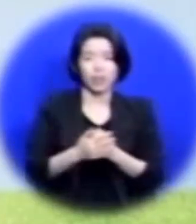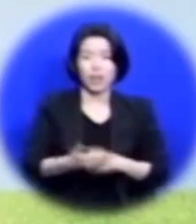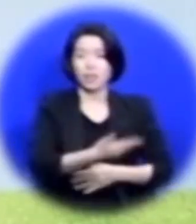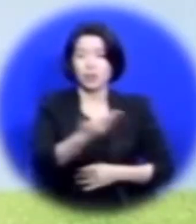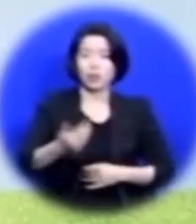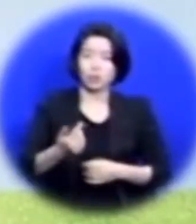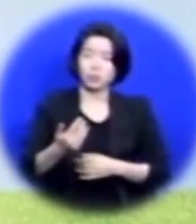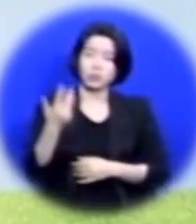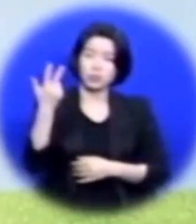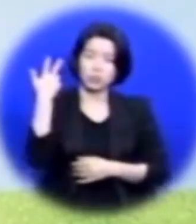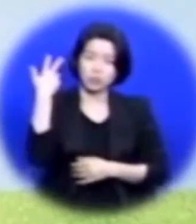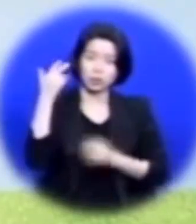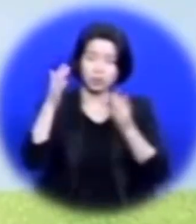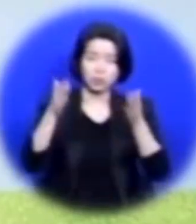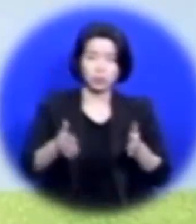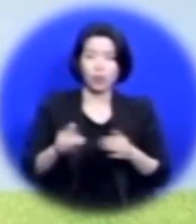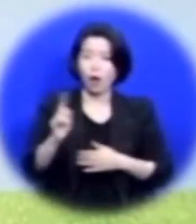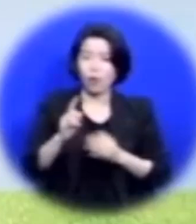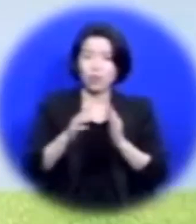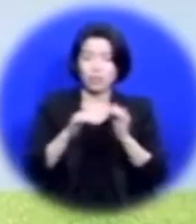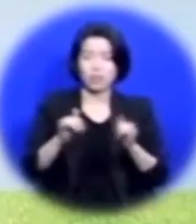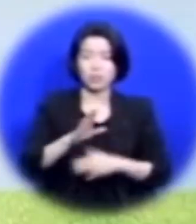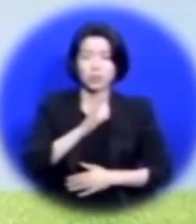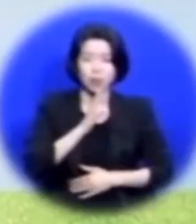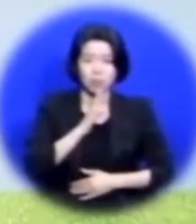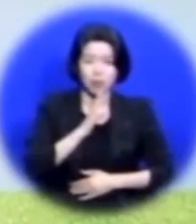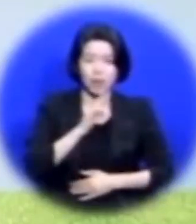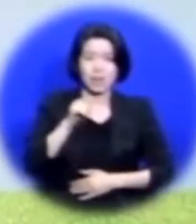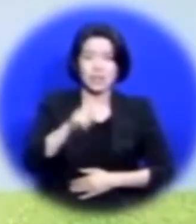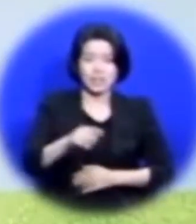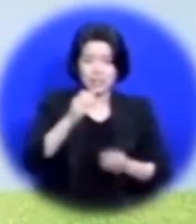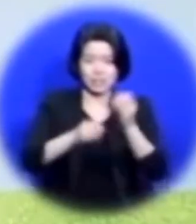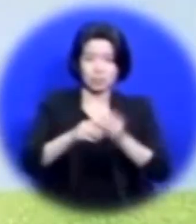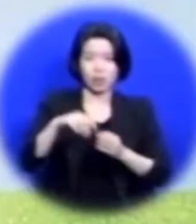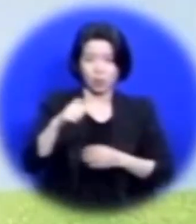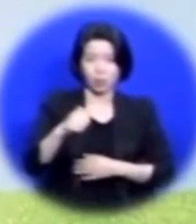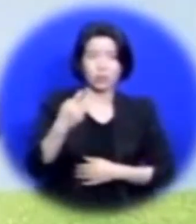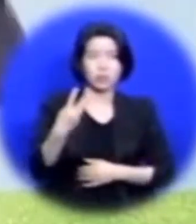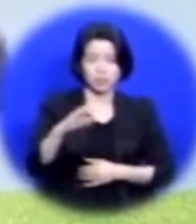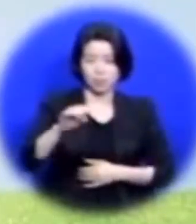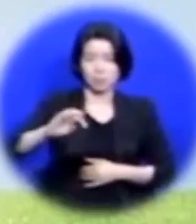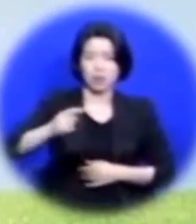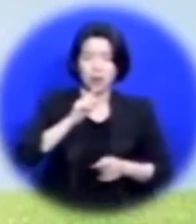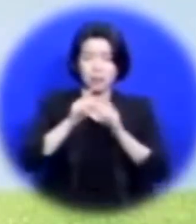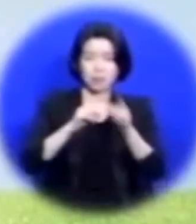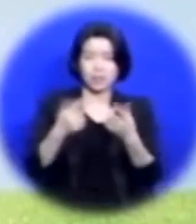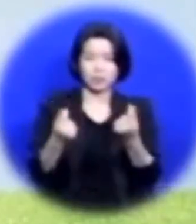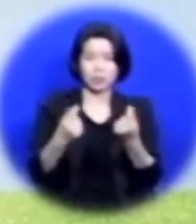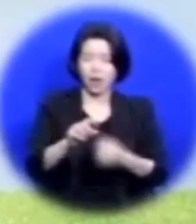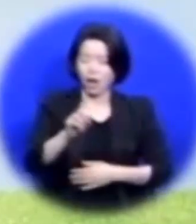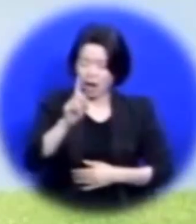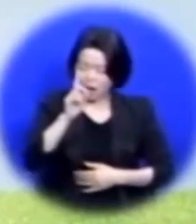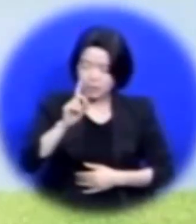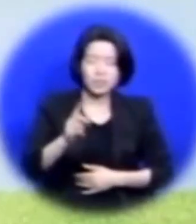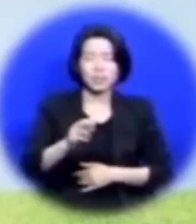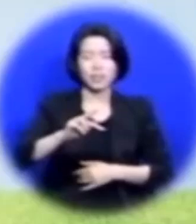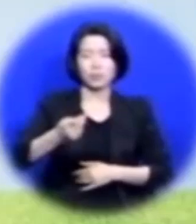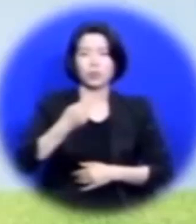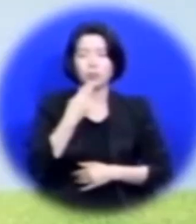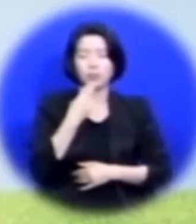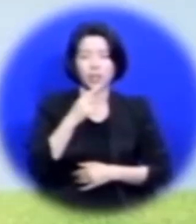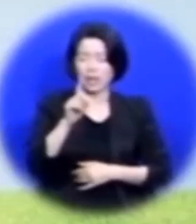여러분 지난 한 주간 동안 어떤 분들은 정말 이 시편 53년 말씀처럼 한 사람도 없다 하는 사람도